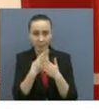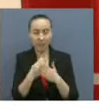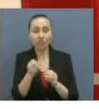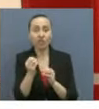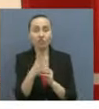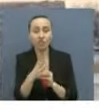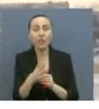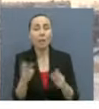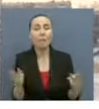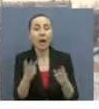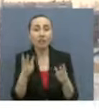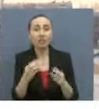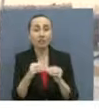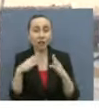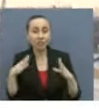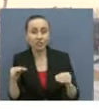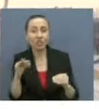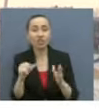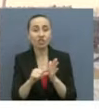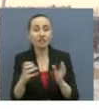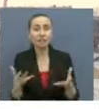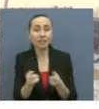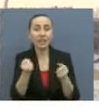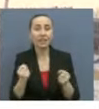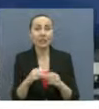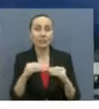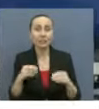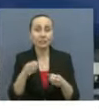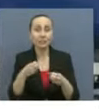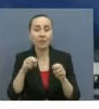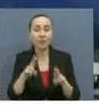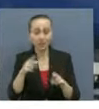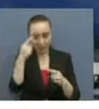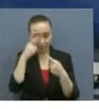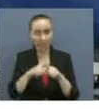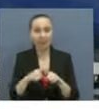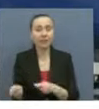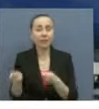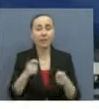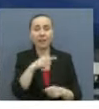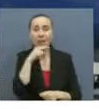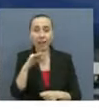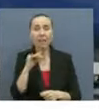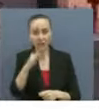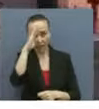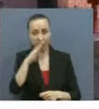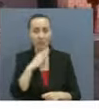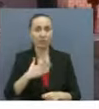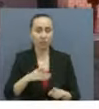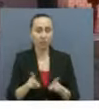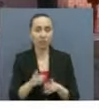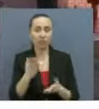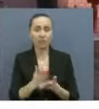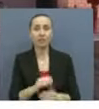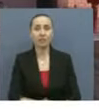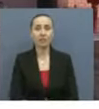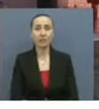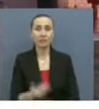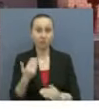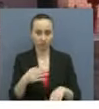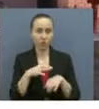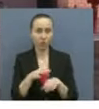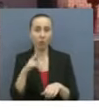14 пожарных и 6 спасательных машин. Спецтехника в основном заводится из России, но есть и отечественная. Сегодня, значит, нам провели курс